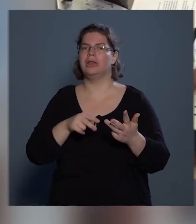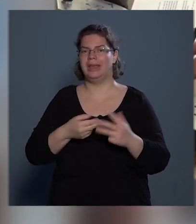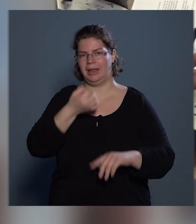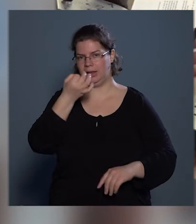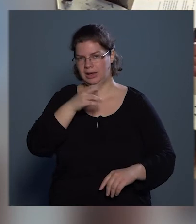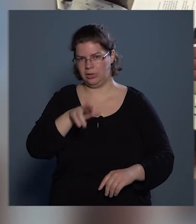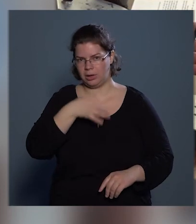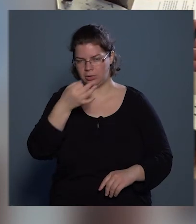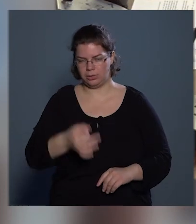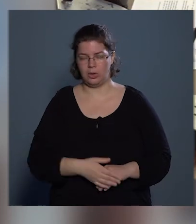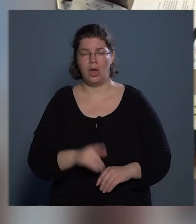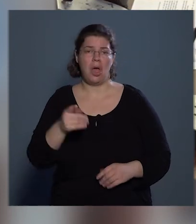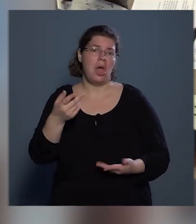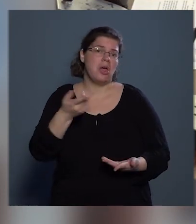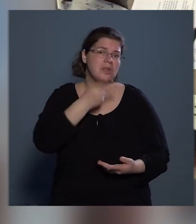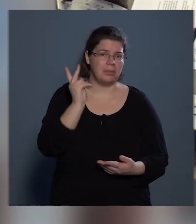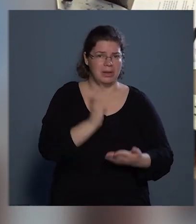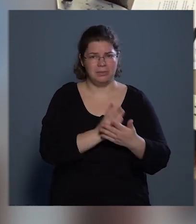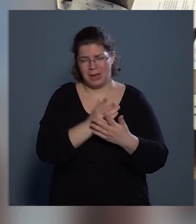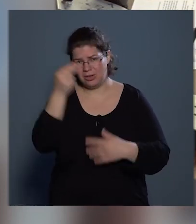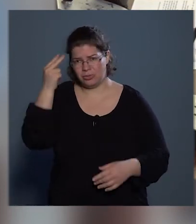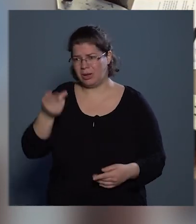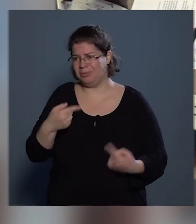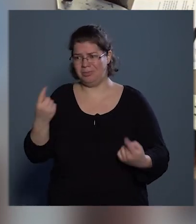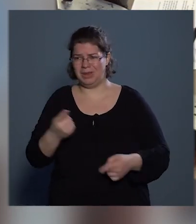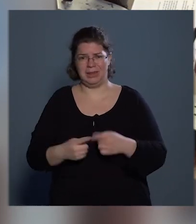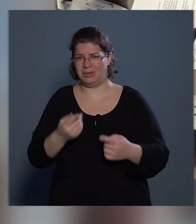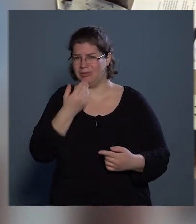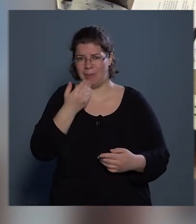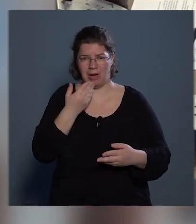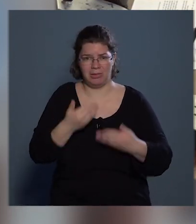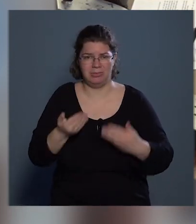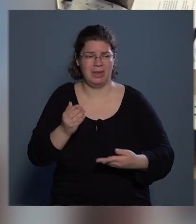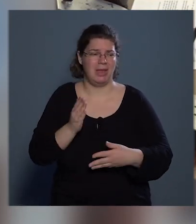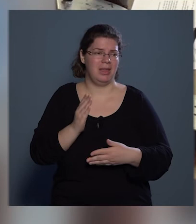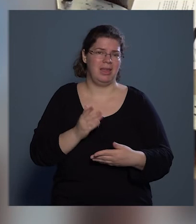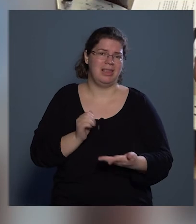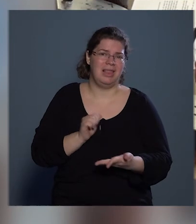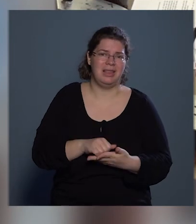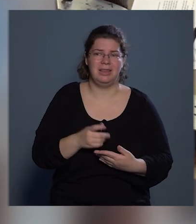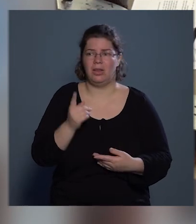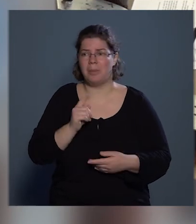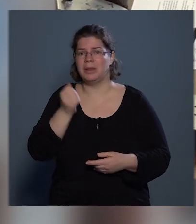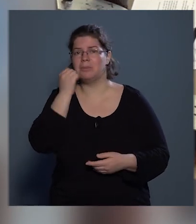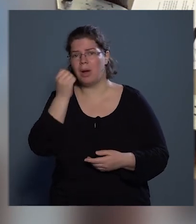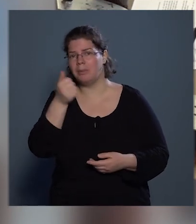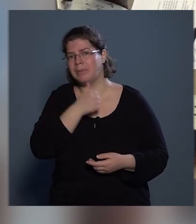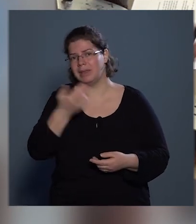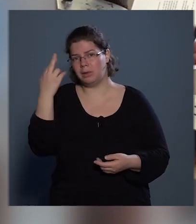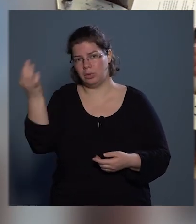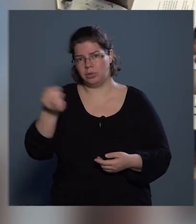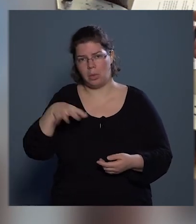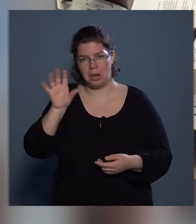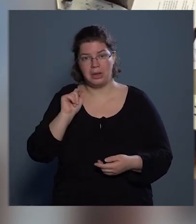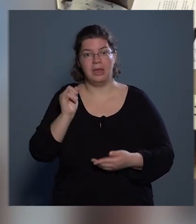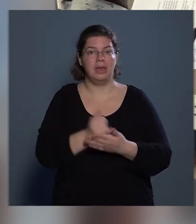a szakmait azt ismerjük, a mi részünkről már ezt nem akarjuk tárgyalni, így tudjuk azt, hogy ez ellentétes egyébként, amit Mag Péter úrtól most hallottunk, tehát igaz, ő